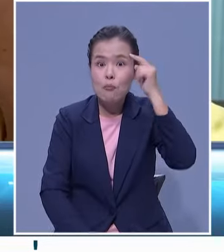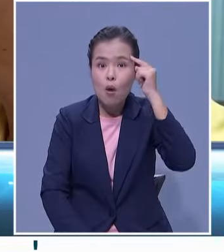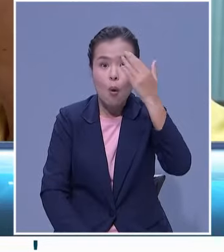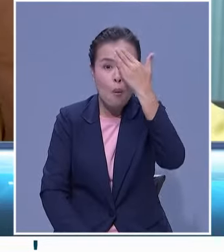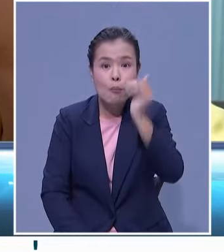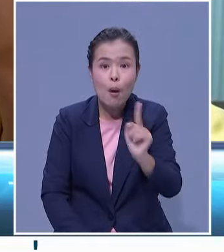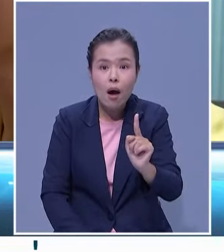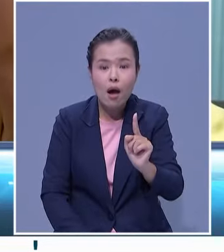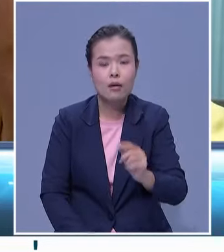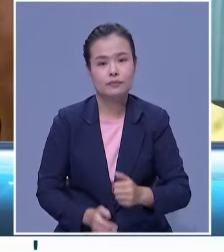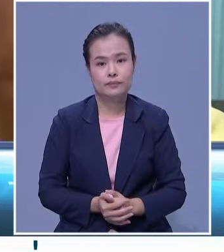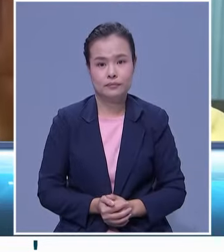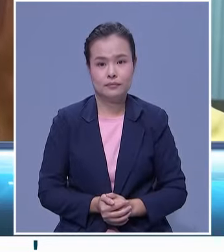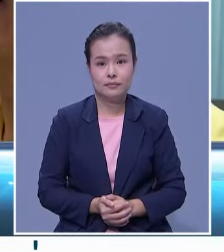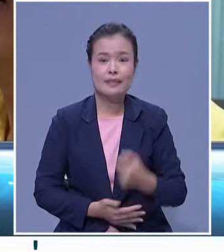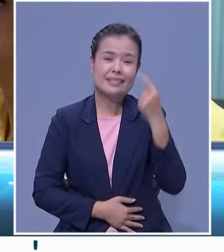ครับเพราะ